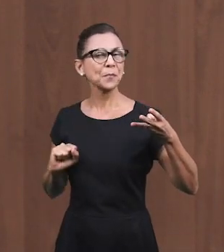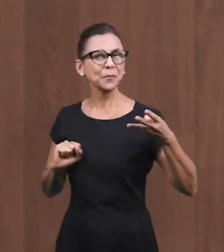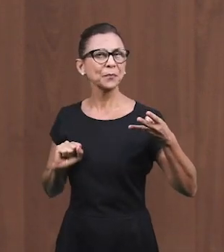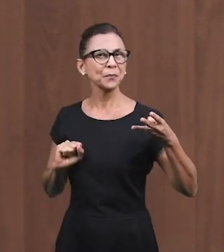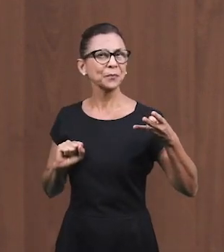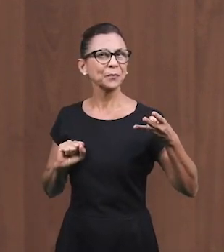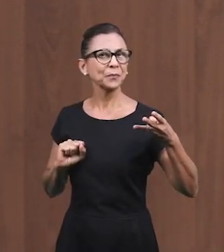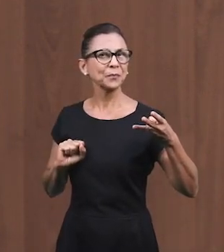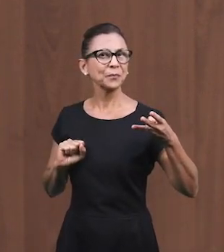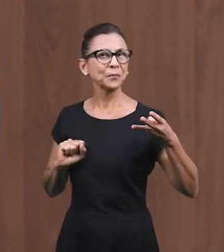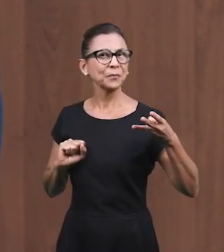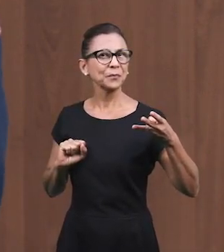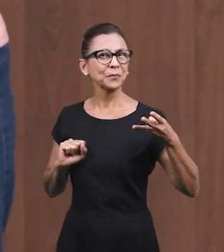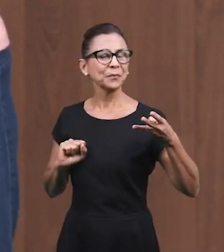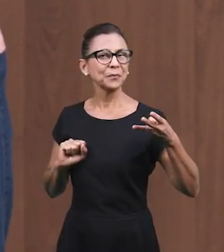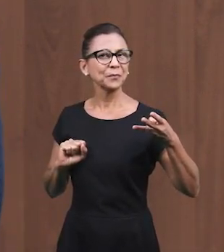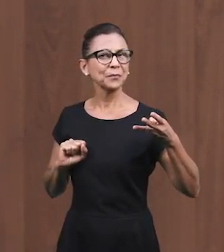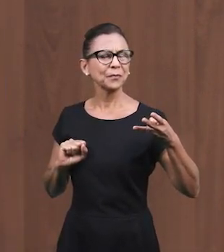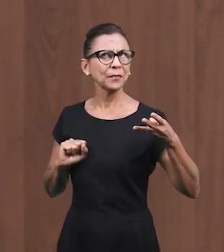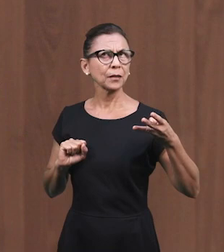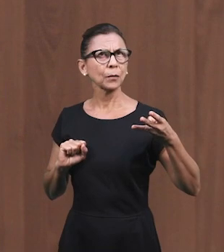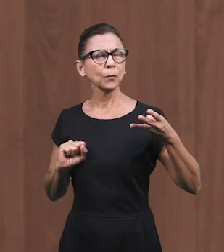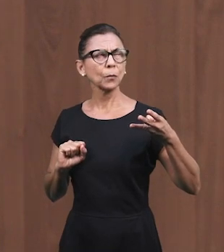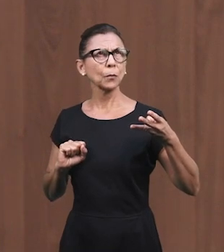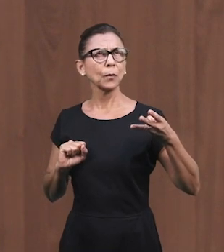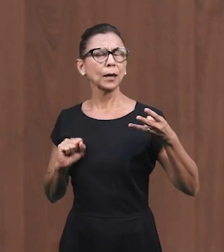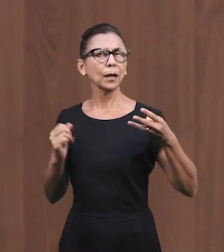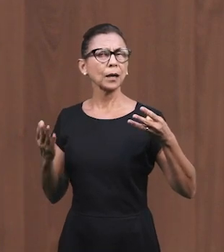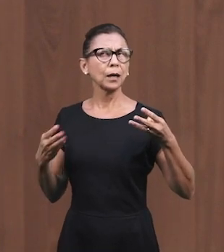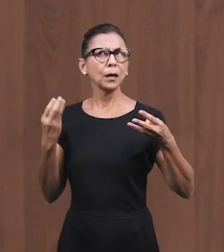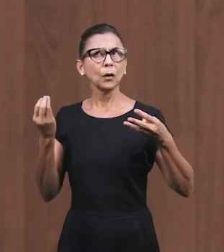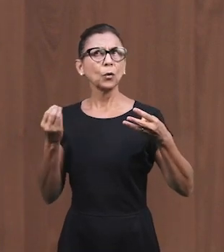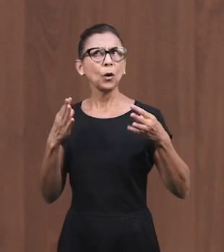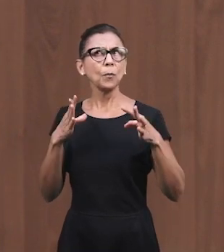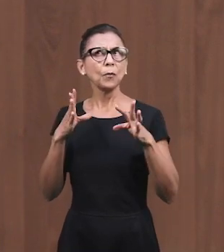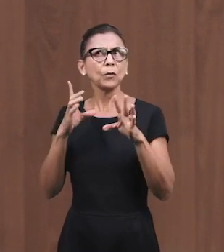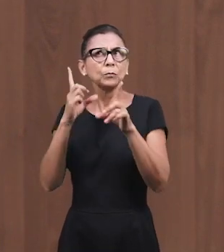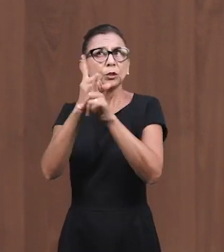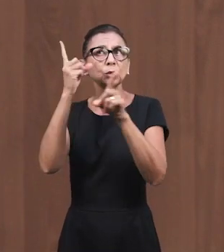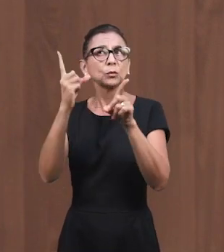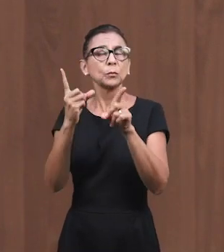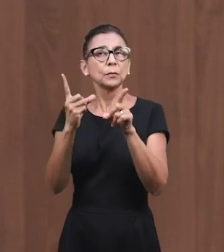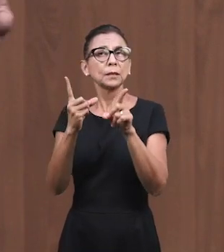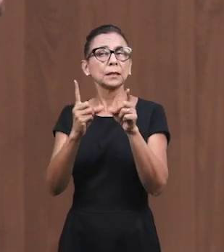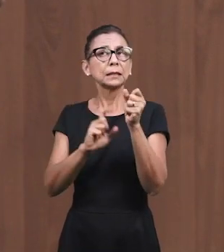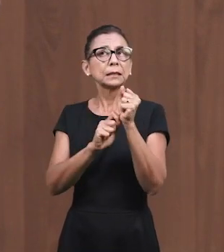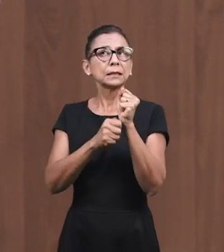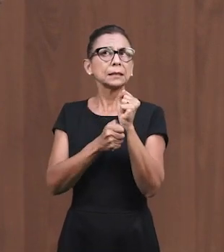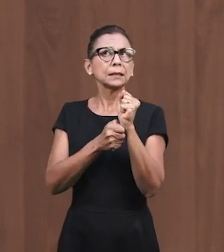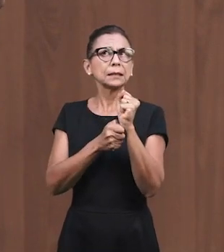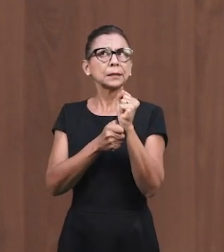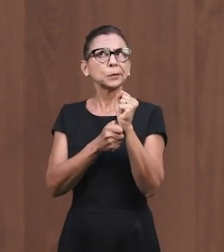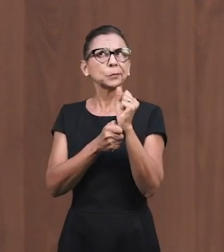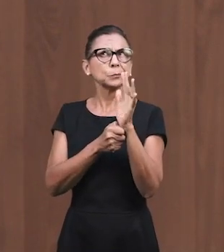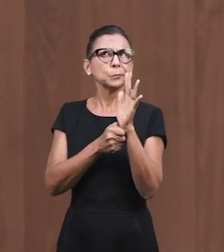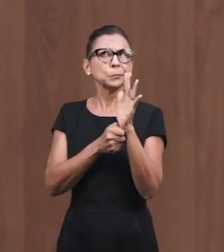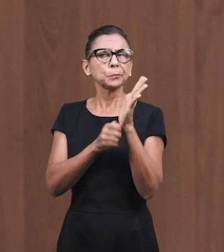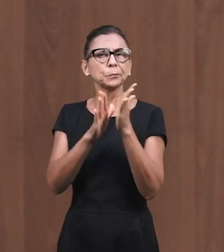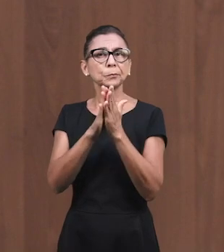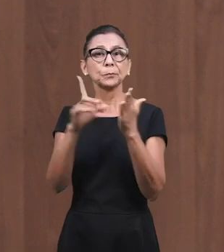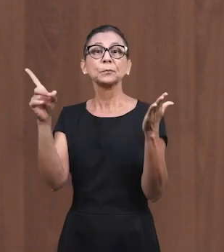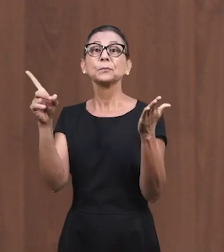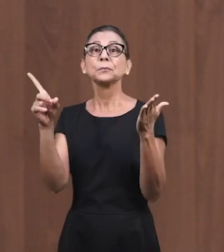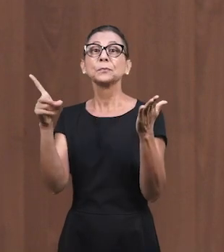quel est le troisième sujet? Comment nous savons les secrets, comment les secrets sont